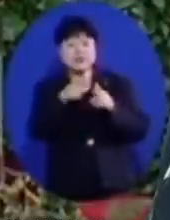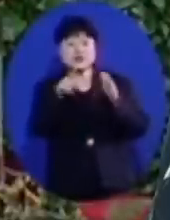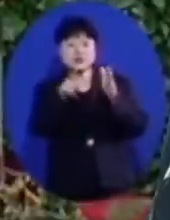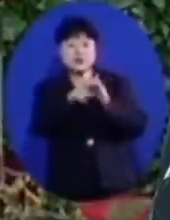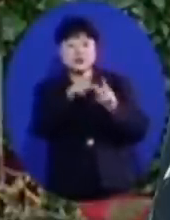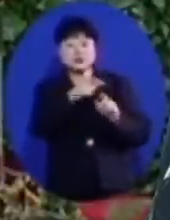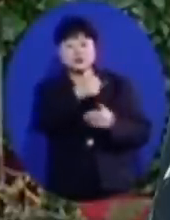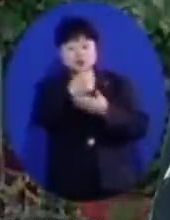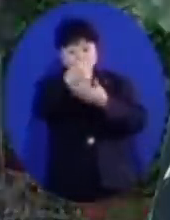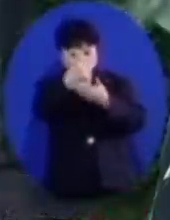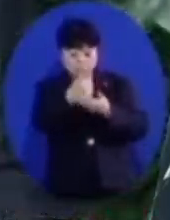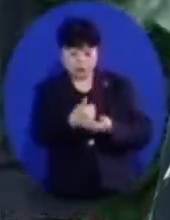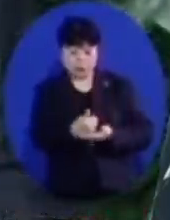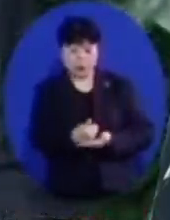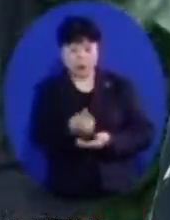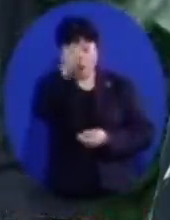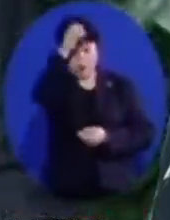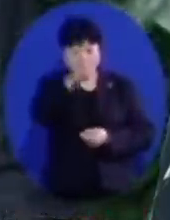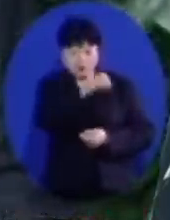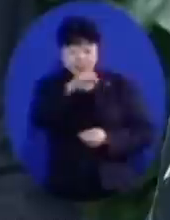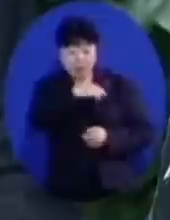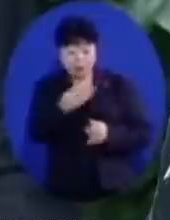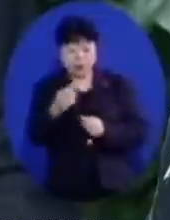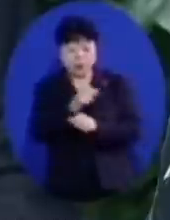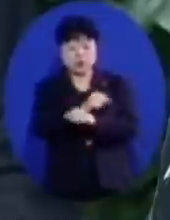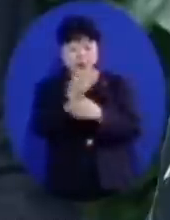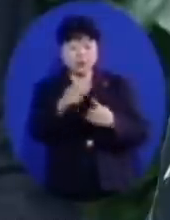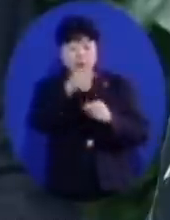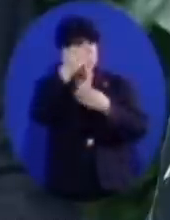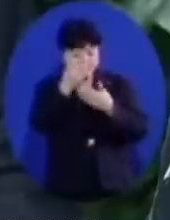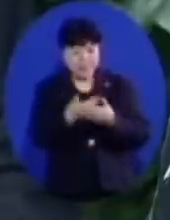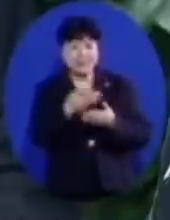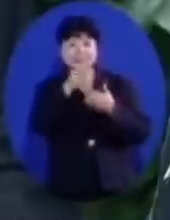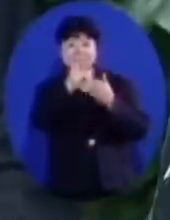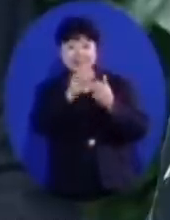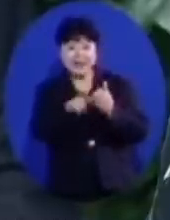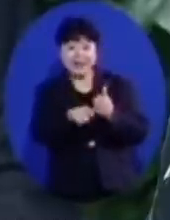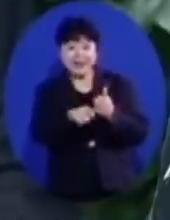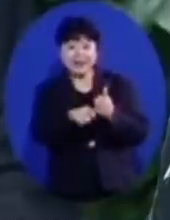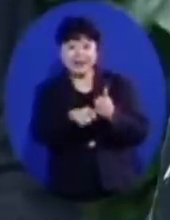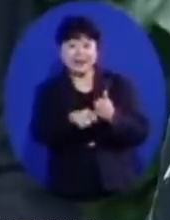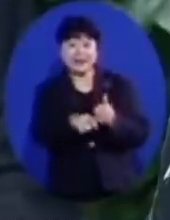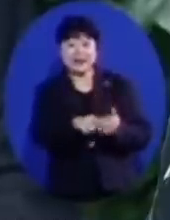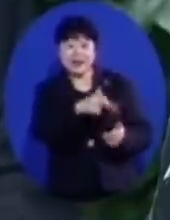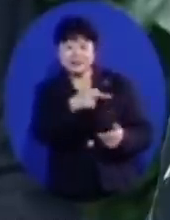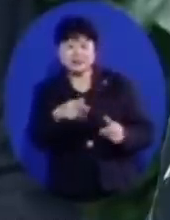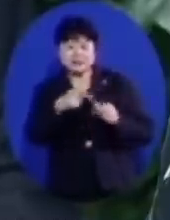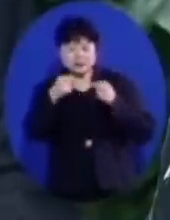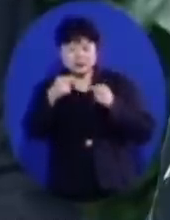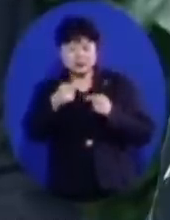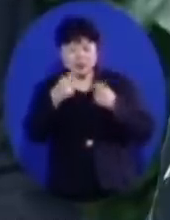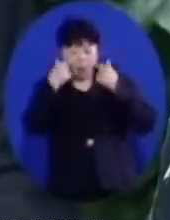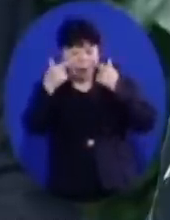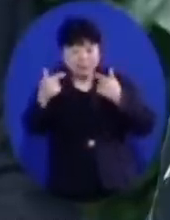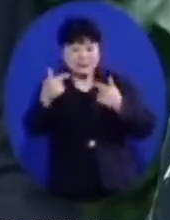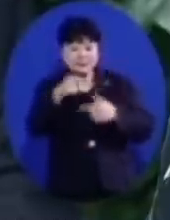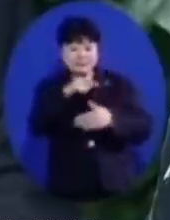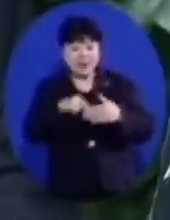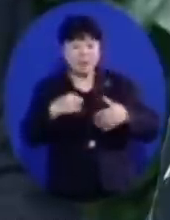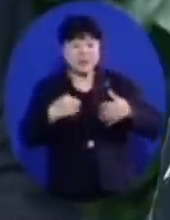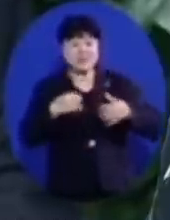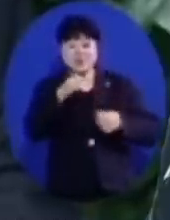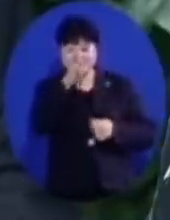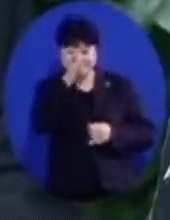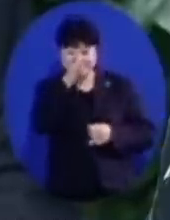그리스도를 구주로 모시고 십자가에 보혈로 용서받고 구원을 받았을 때 큰 구원을 확신과 기쁨을 마음에 얻게 되는